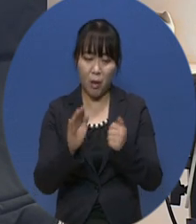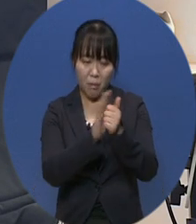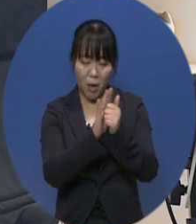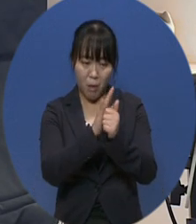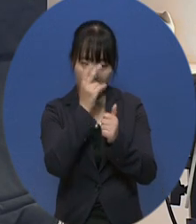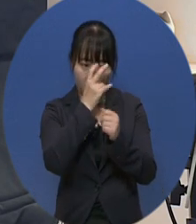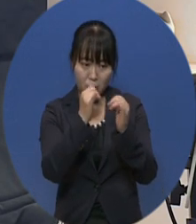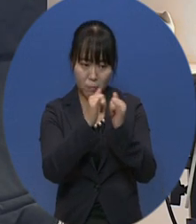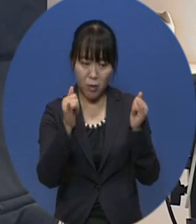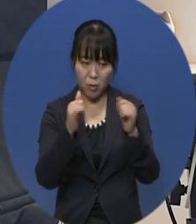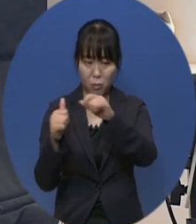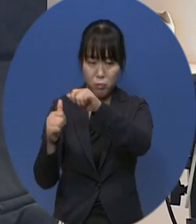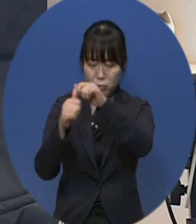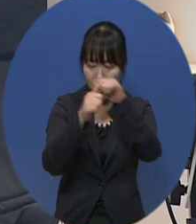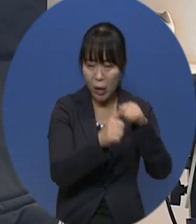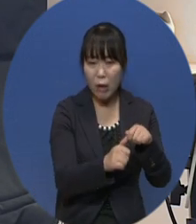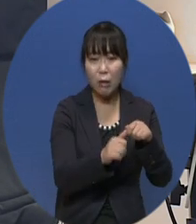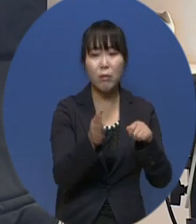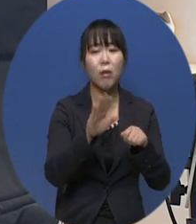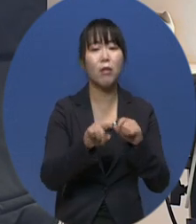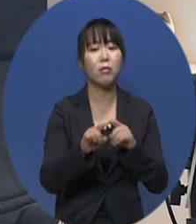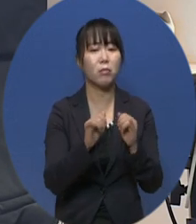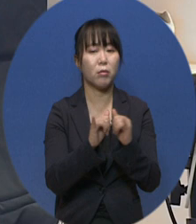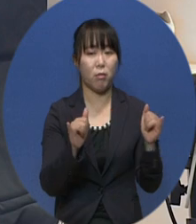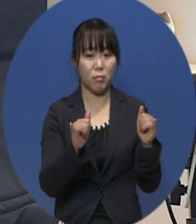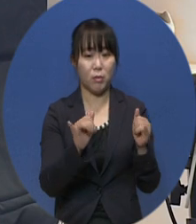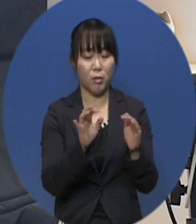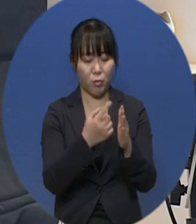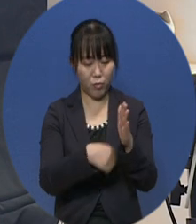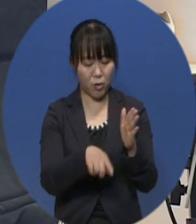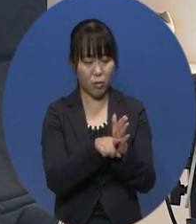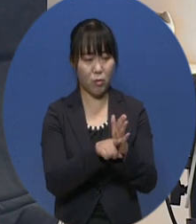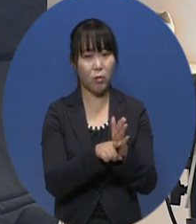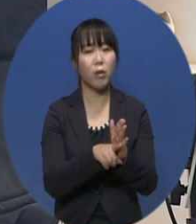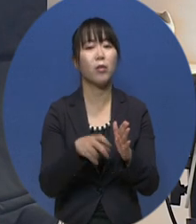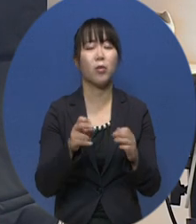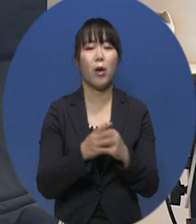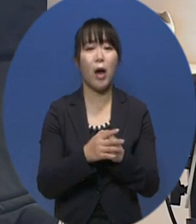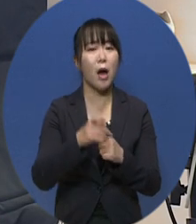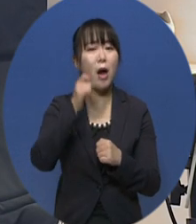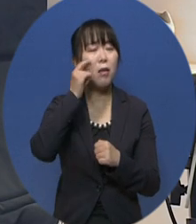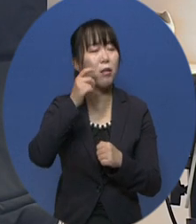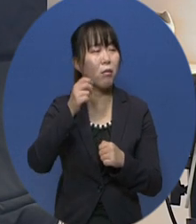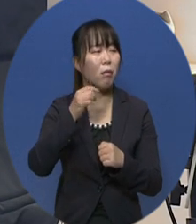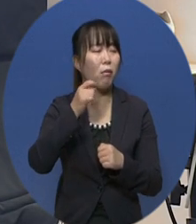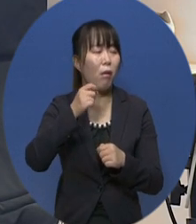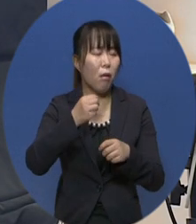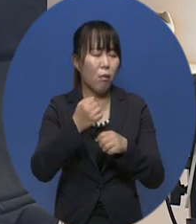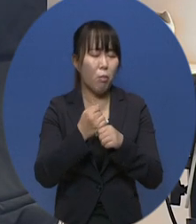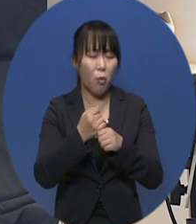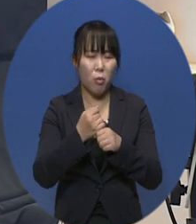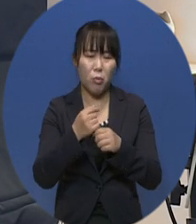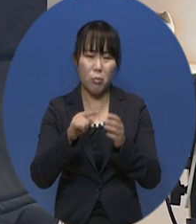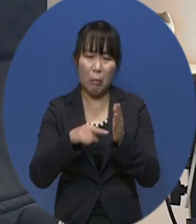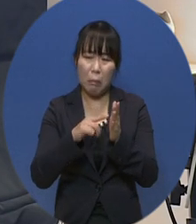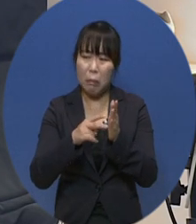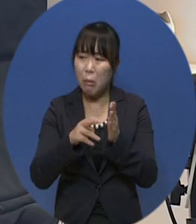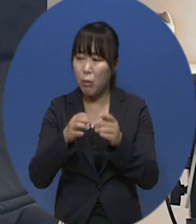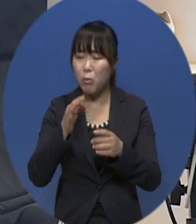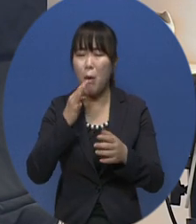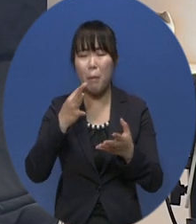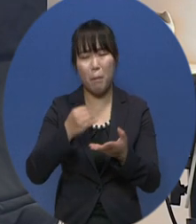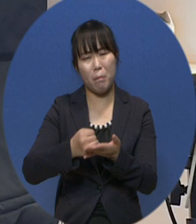써야 되는데, 간병인 분들을 이렇게 사용하려면 네. 또 한 달에 몇백만 원씩의 또 비용이 들어가니까 그것도